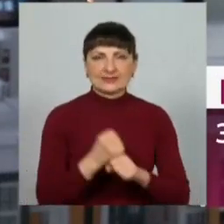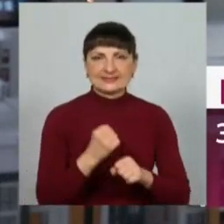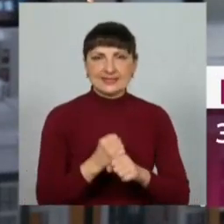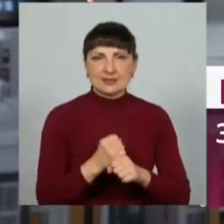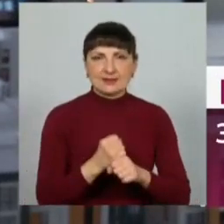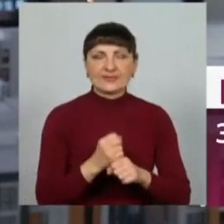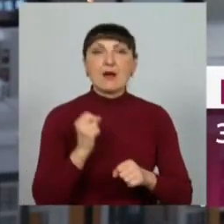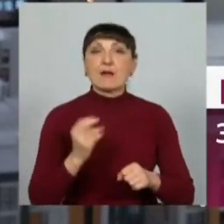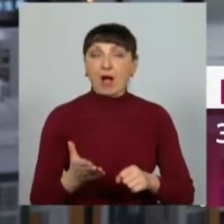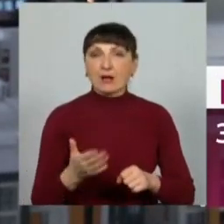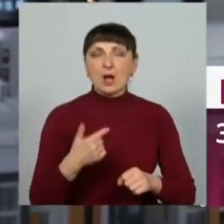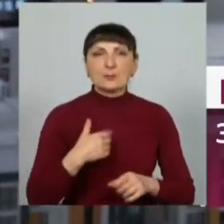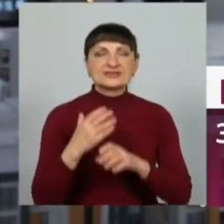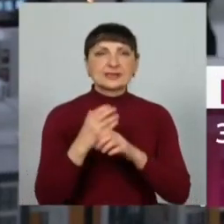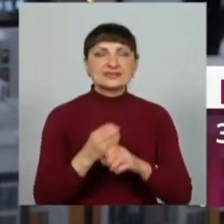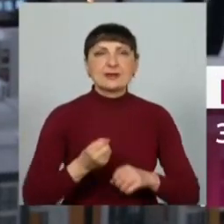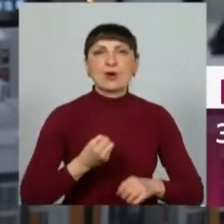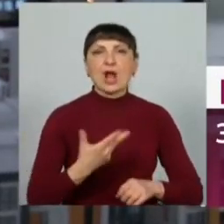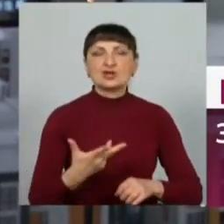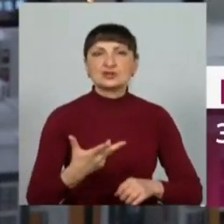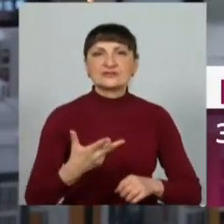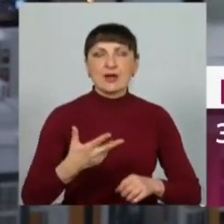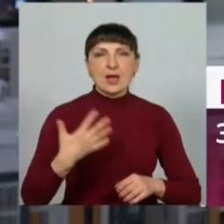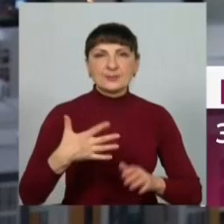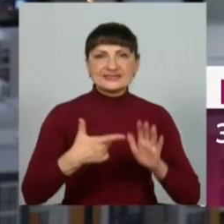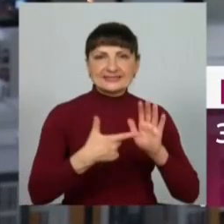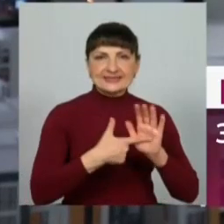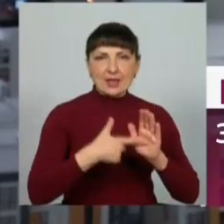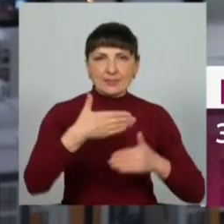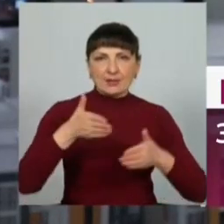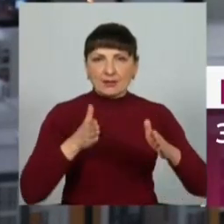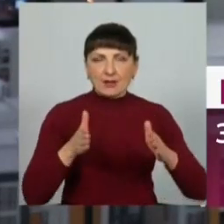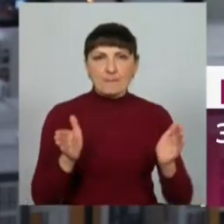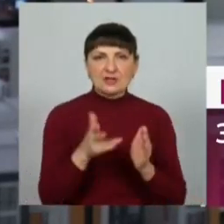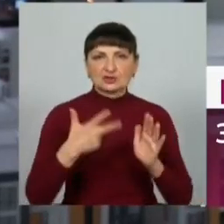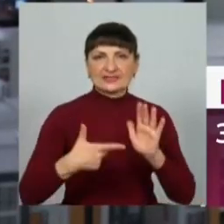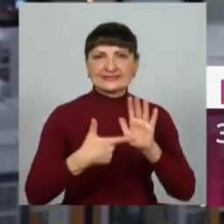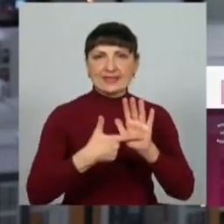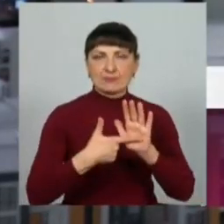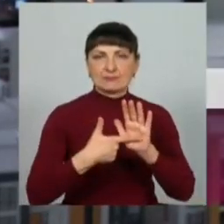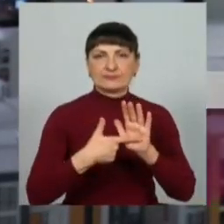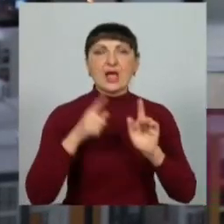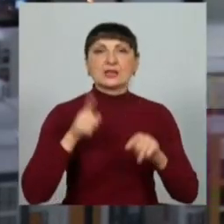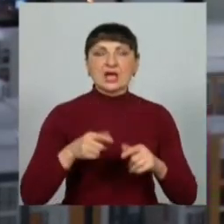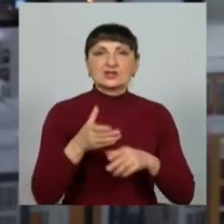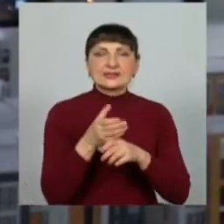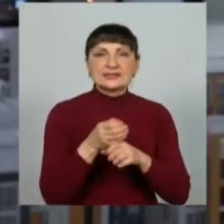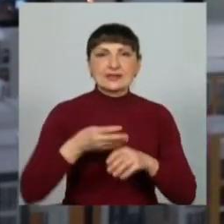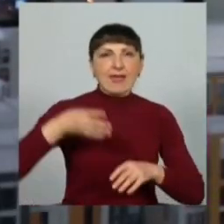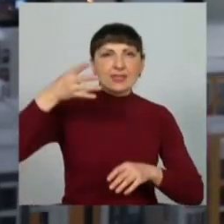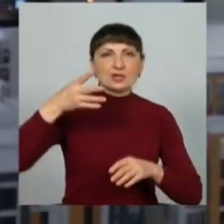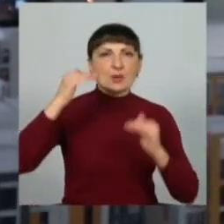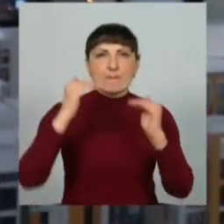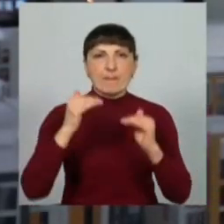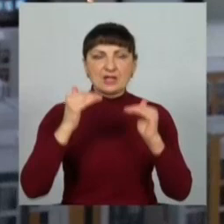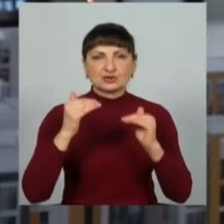образом? Мы сократили количество блоков с 57 до 37, также сократили количество этажности